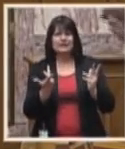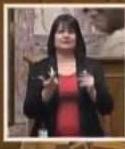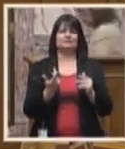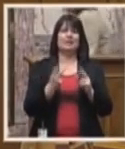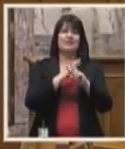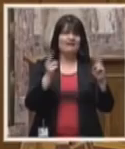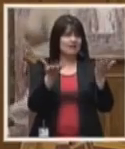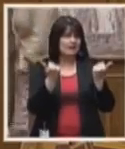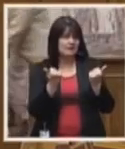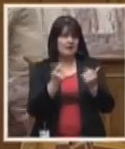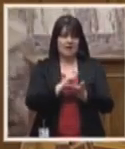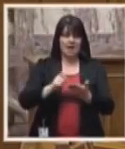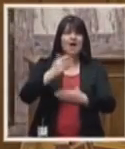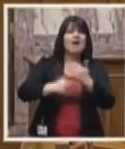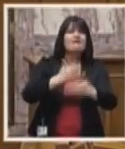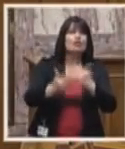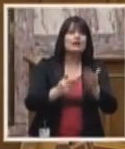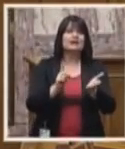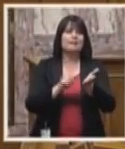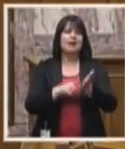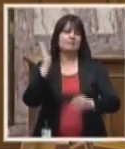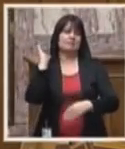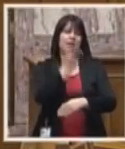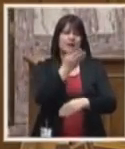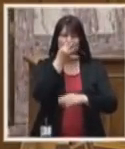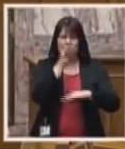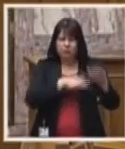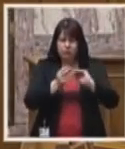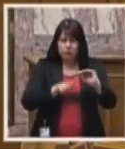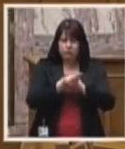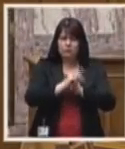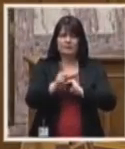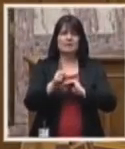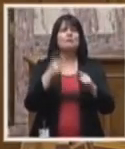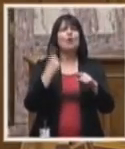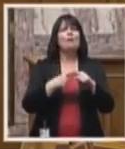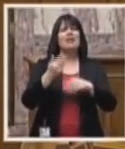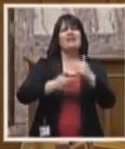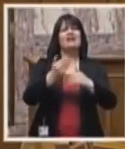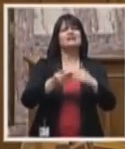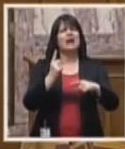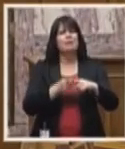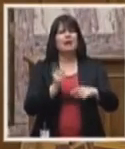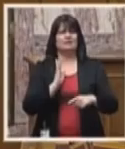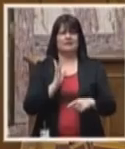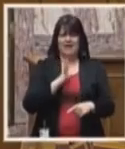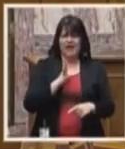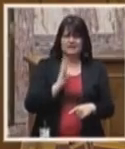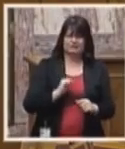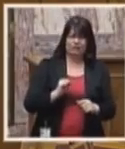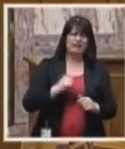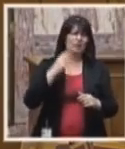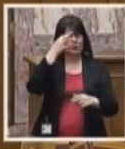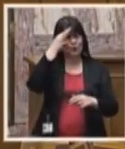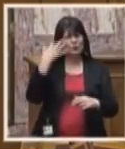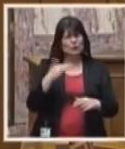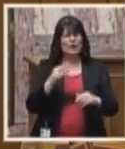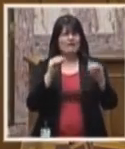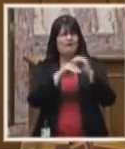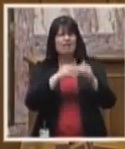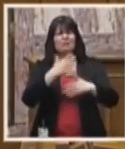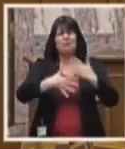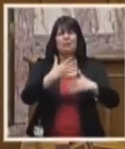Γραφειοκρατία. Το χτύπημα της διαφθοράς. Απλοποίηση διαδικασιών. Να μην φοβάται ο Έλληνας καταθέτης. Και δεν πρέπει να